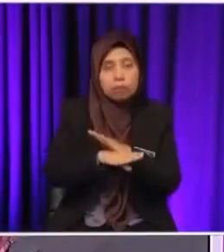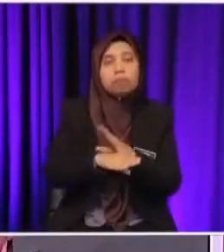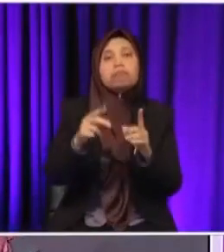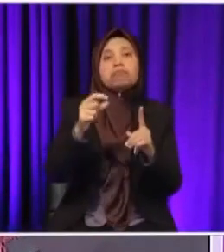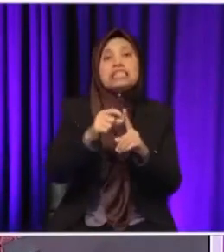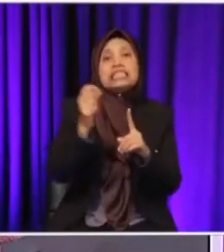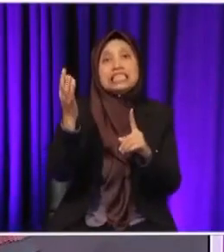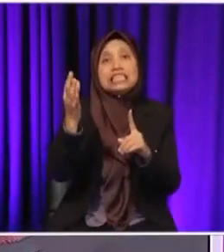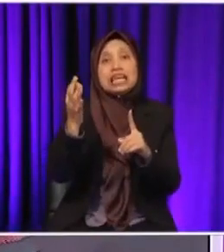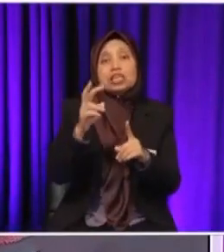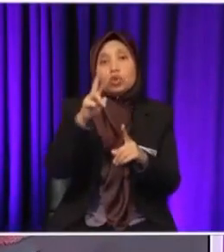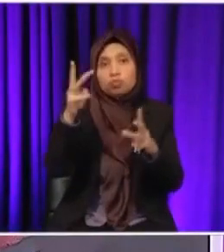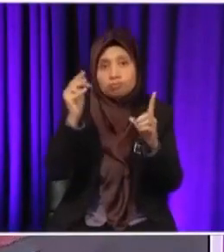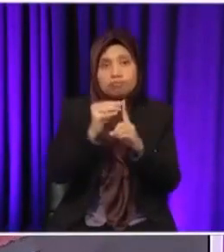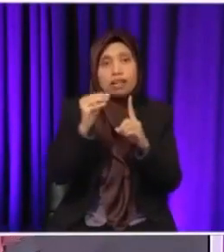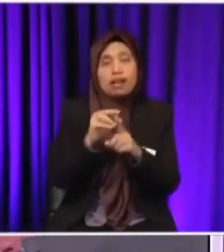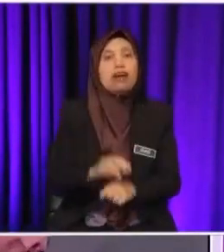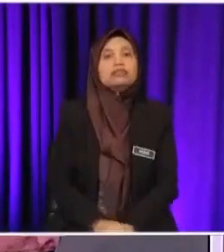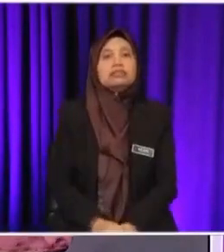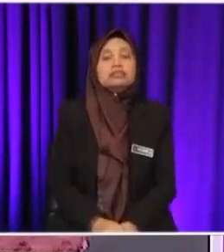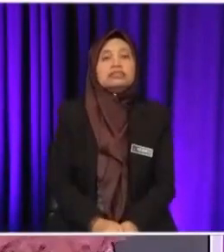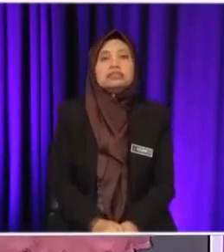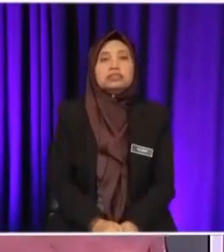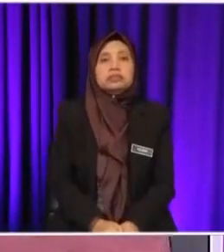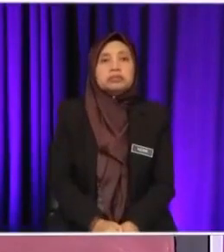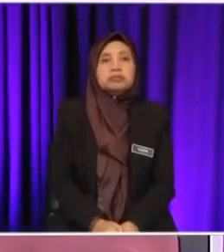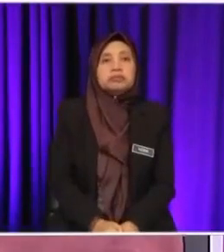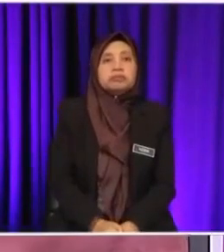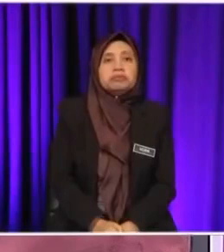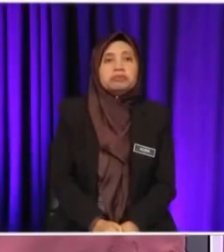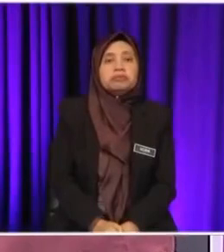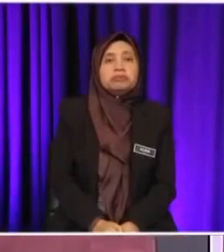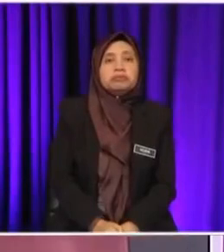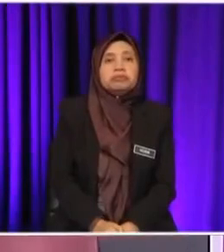petikan. 2 markah. 2 watak.